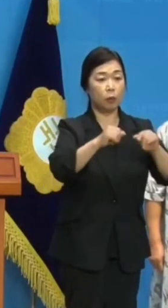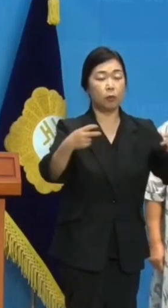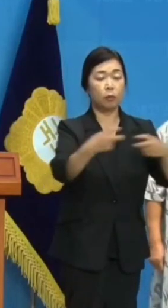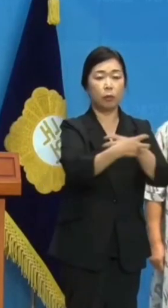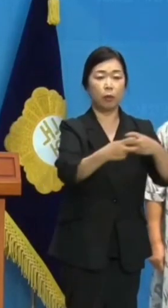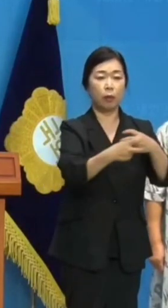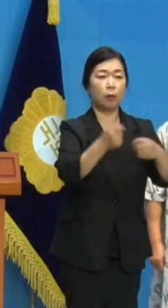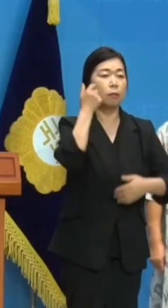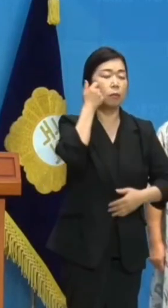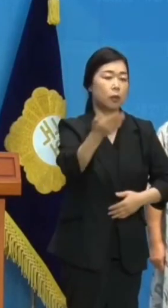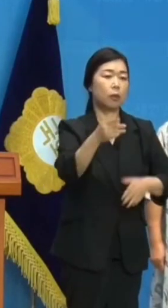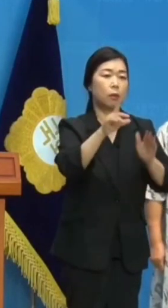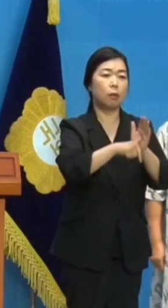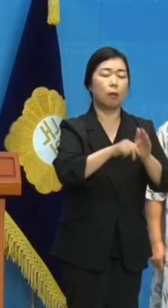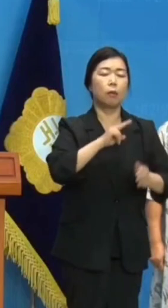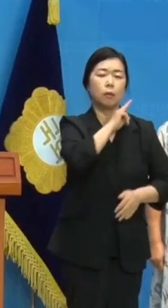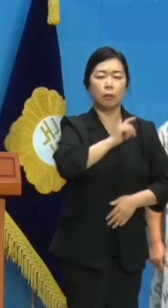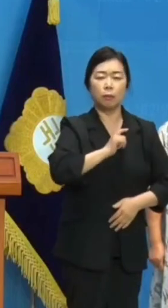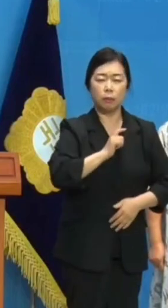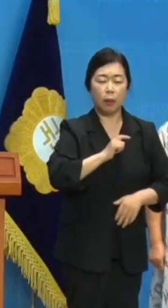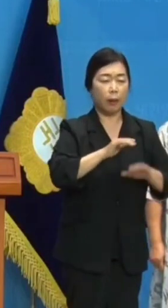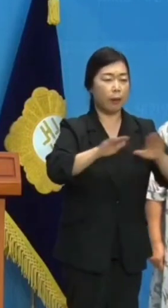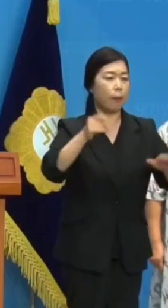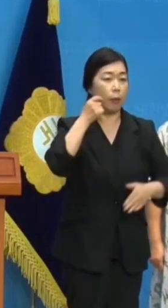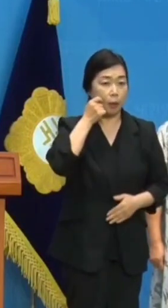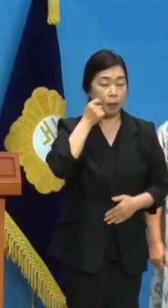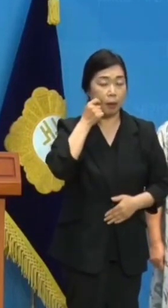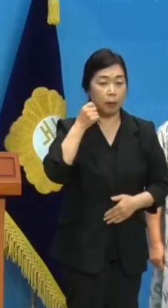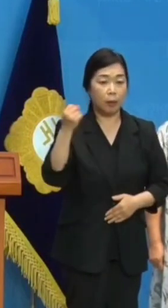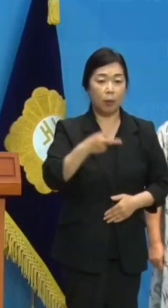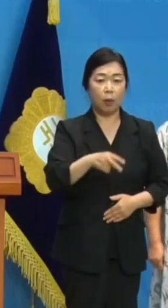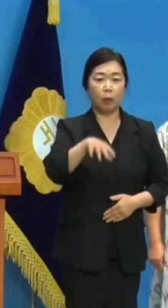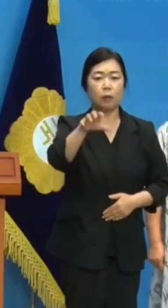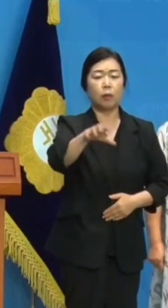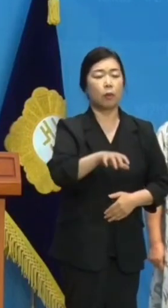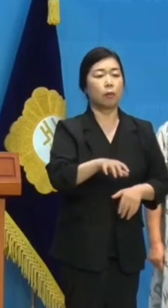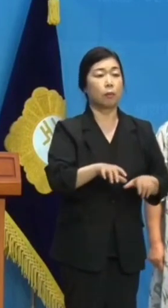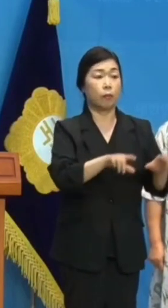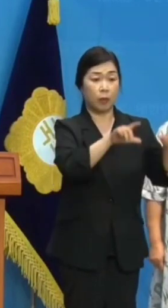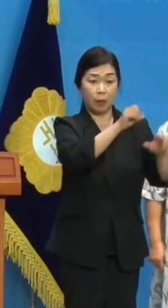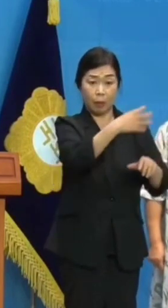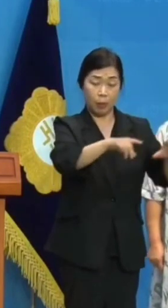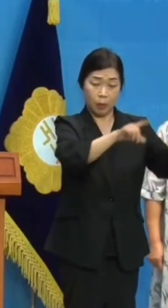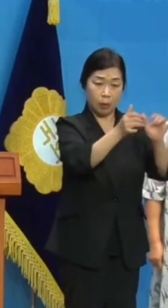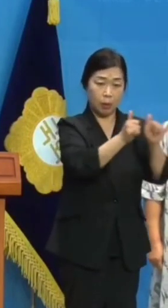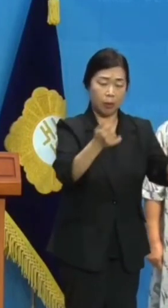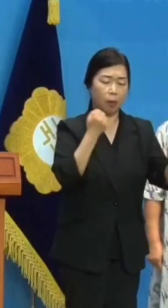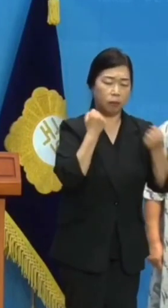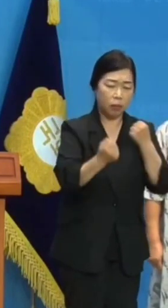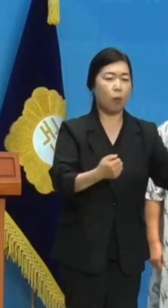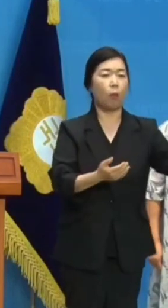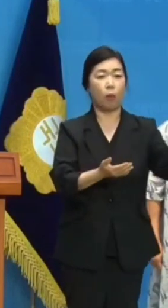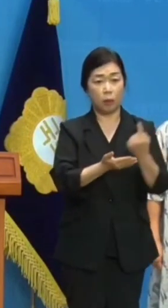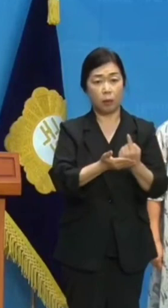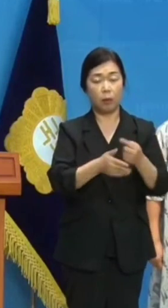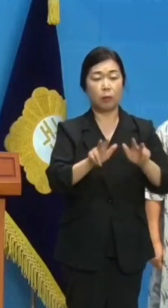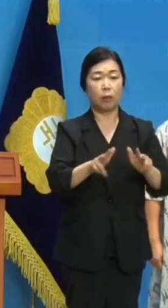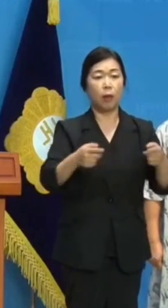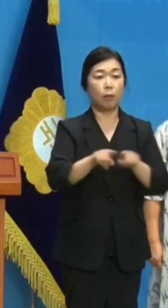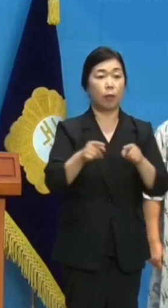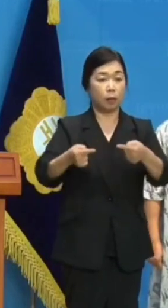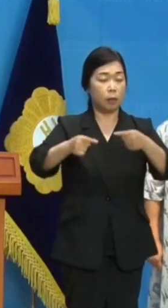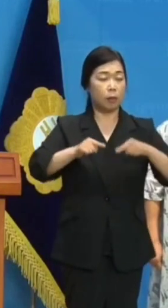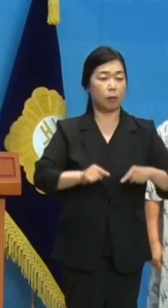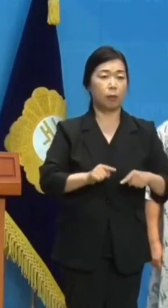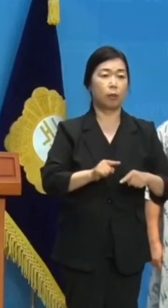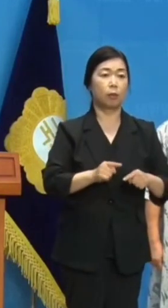해소되지 않았습니다. 결국 지역 주민들까지 먼 길을 마다하지 않고 이곳 국회까지 오늘 함께